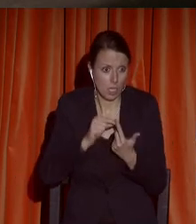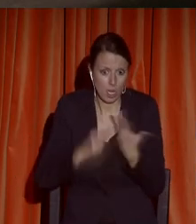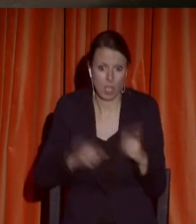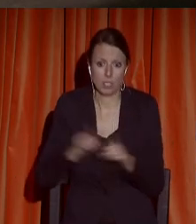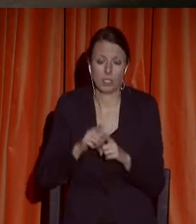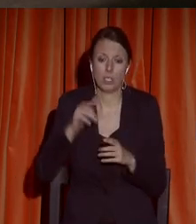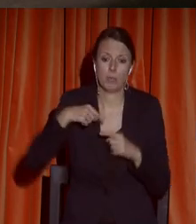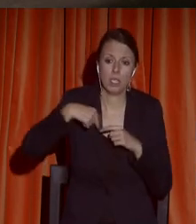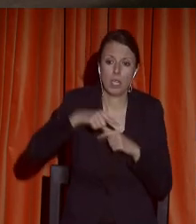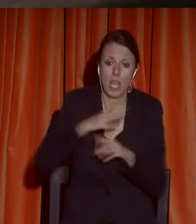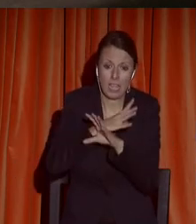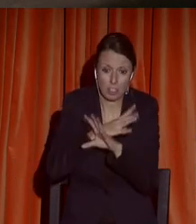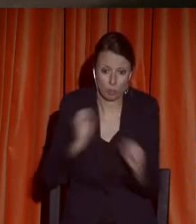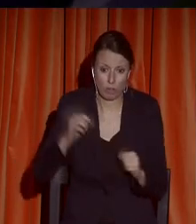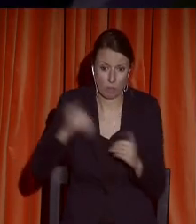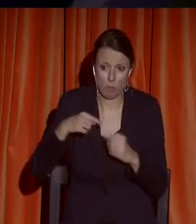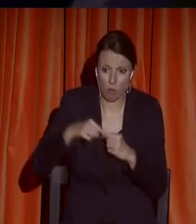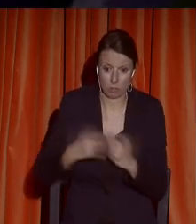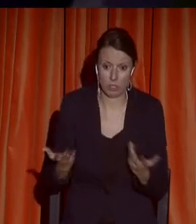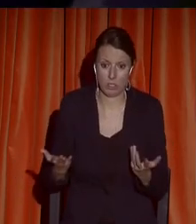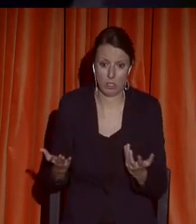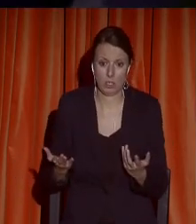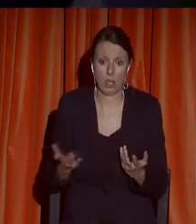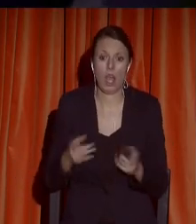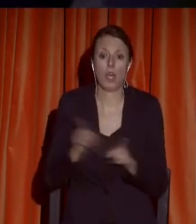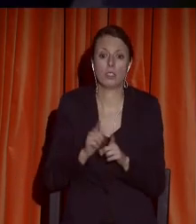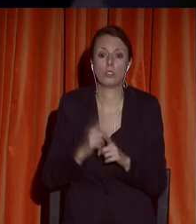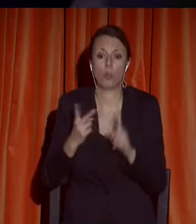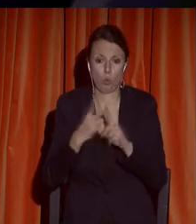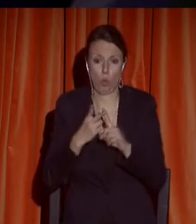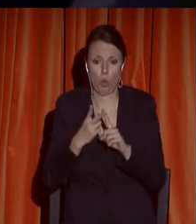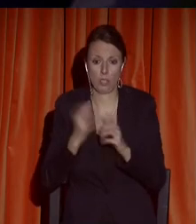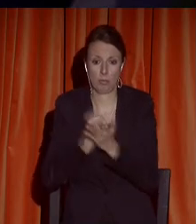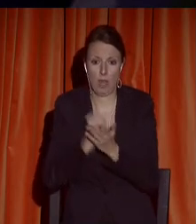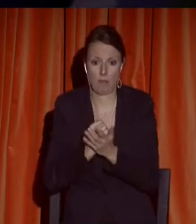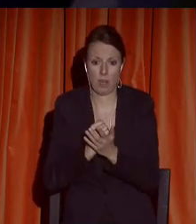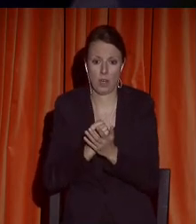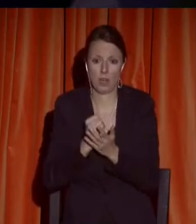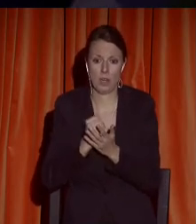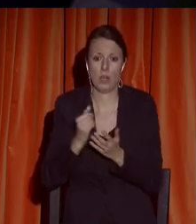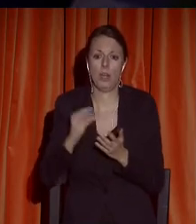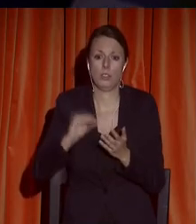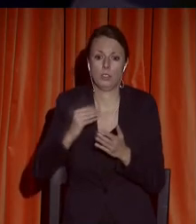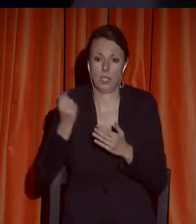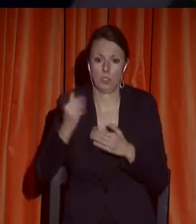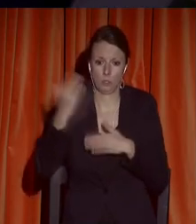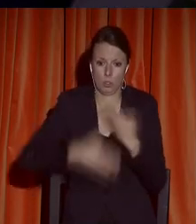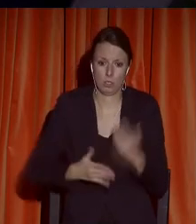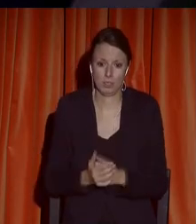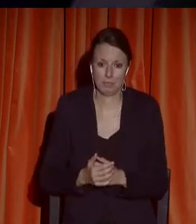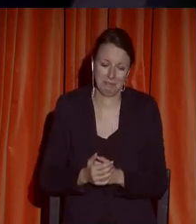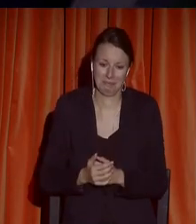katastrofy, na brzegu której stoimy. Po drugie, już kończę, musimy uświadomić sobie, że bez